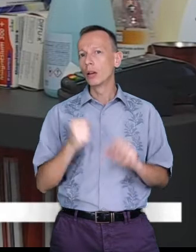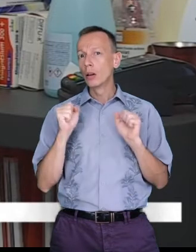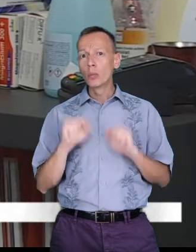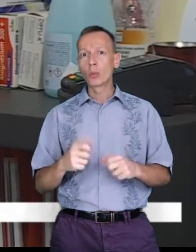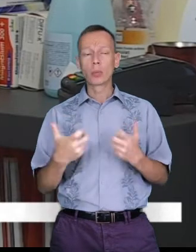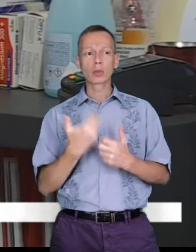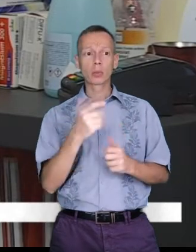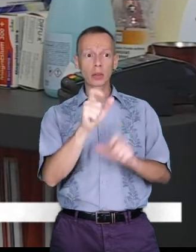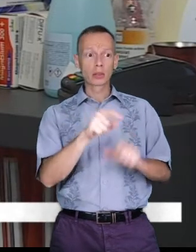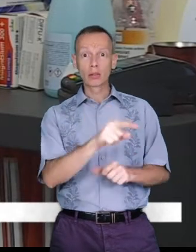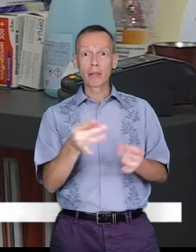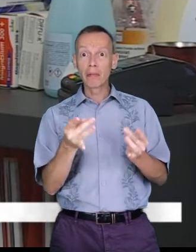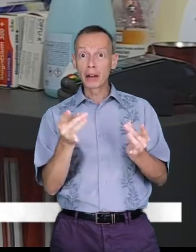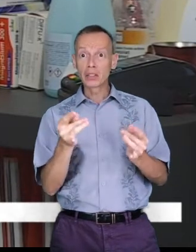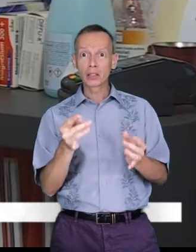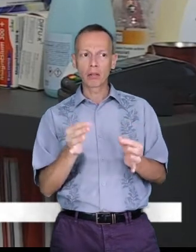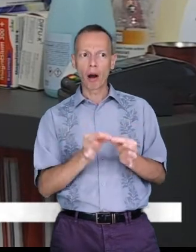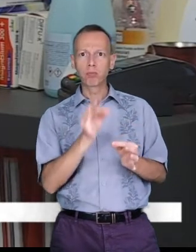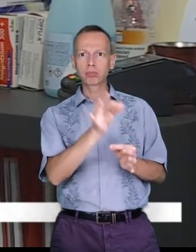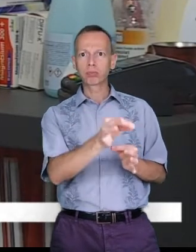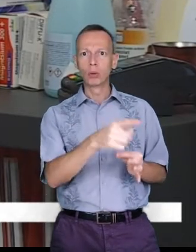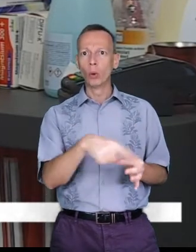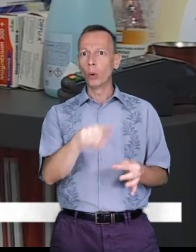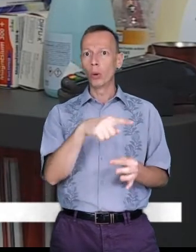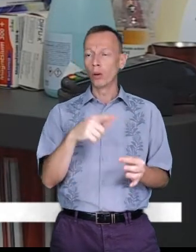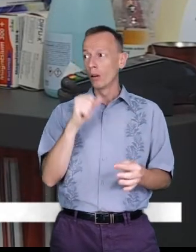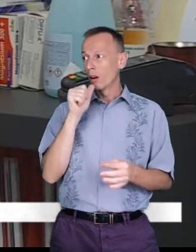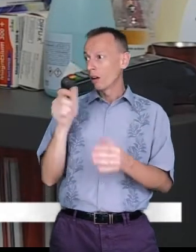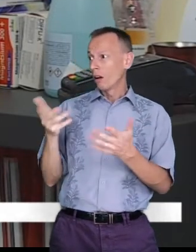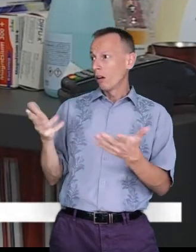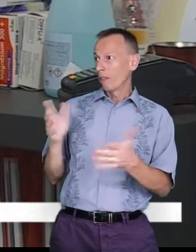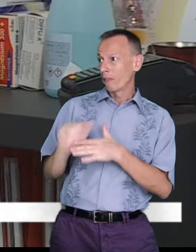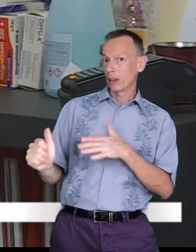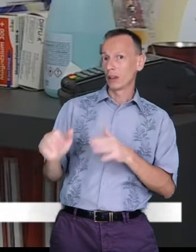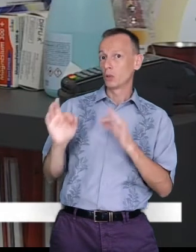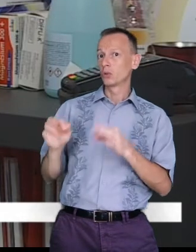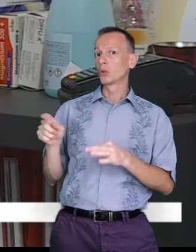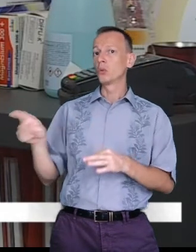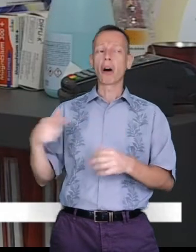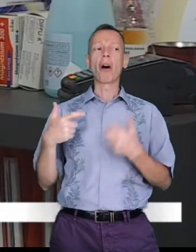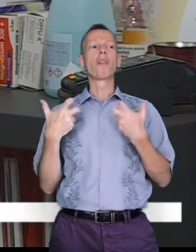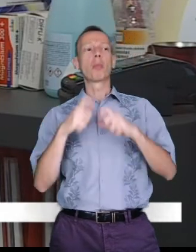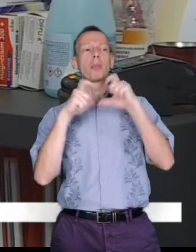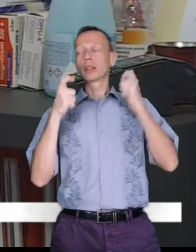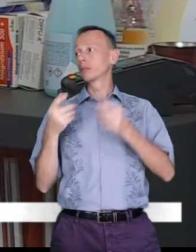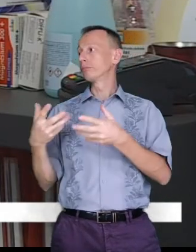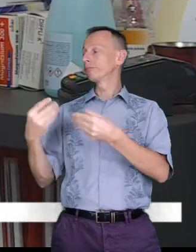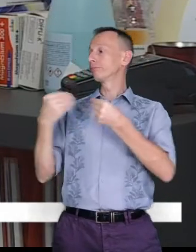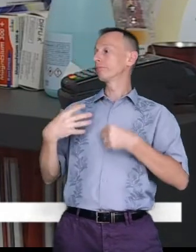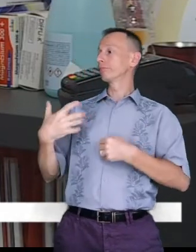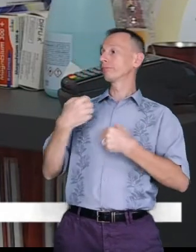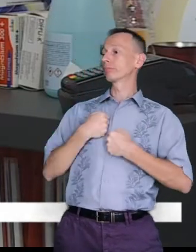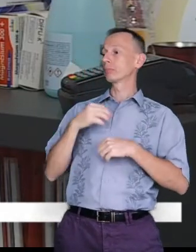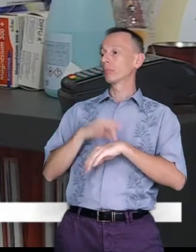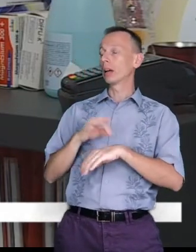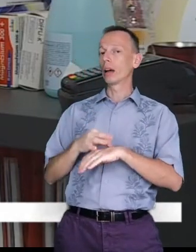ça, il risque de contaminer des gens qui sont fragiles et qui n'ont rien demandé et qui, tout simplement parce qu'il y a un défaut de